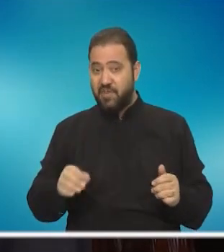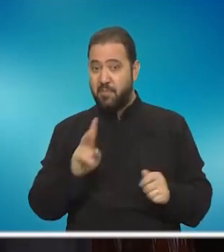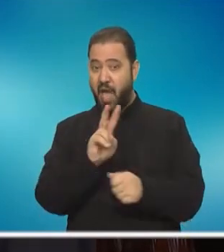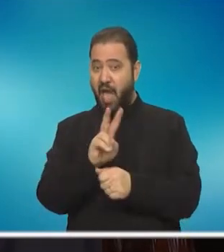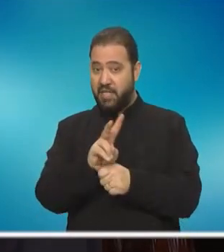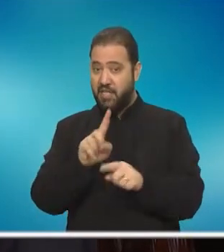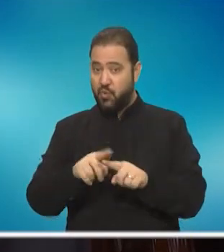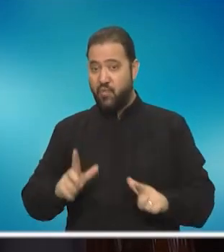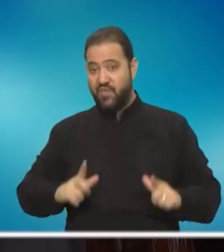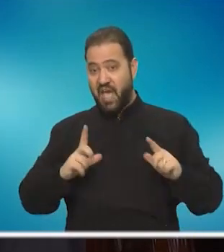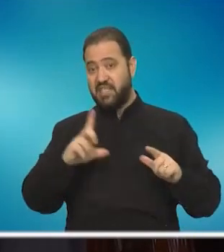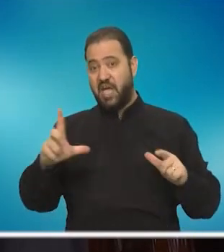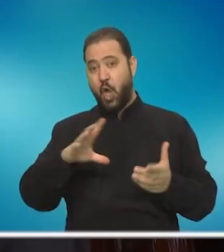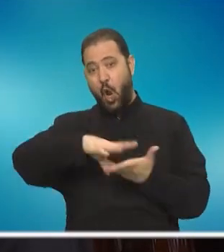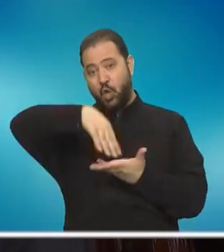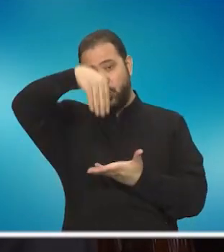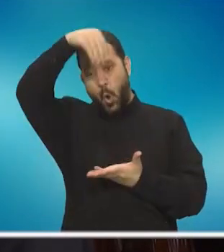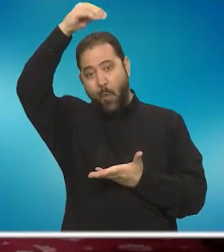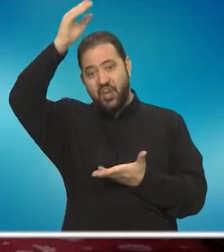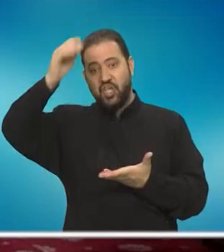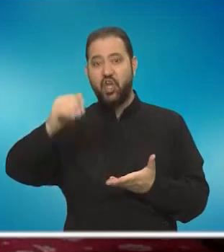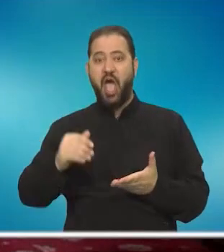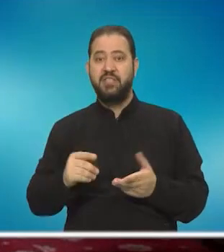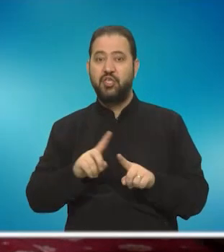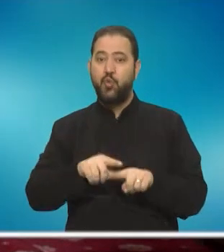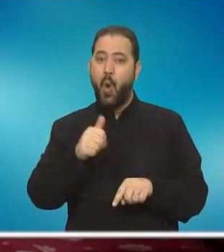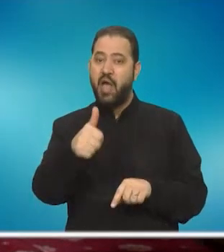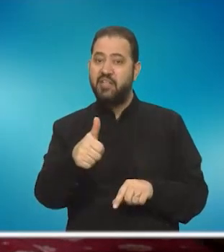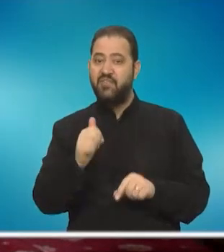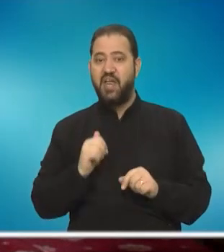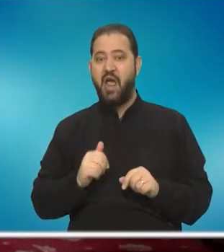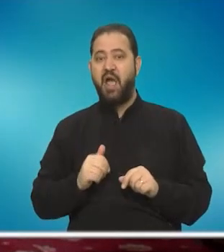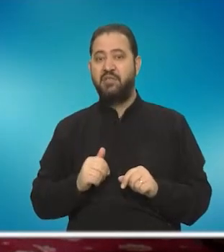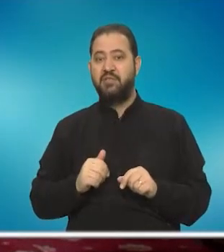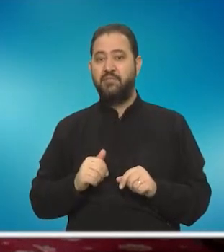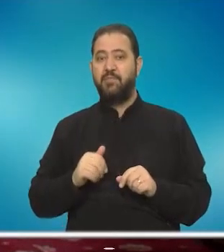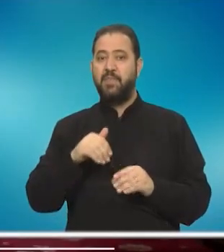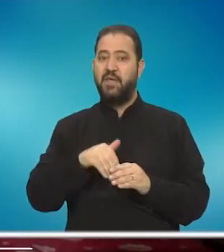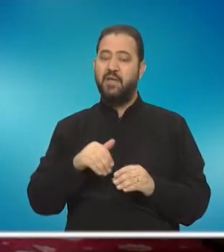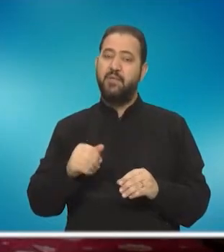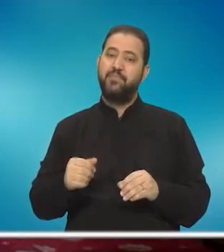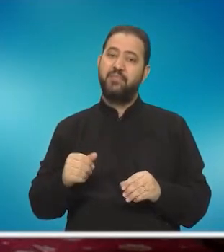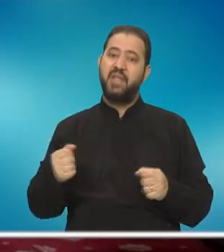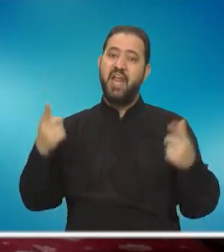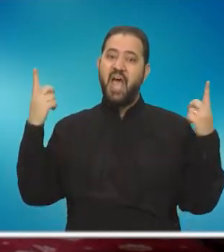mai atenți cu viața lor duhovnicească și cu adevărat și în cele din